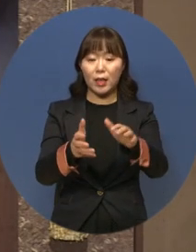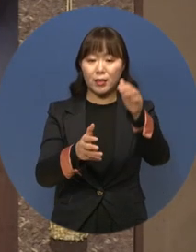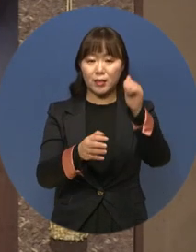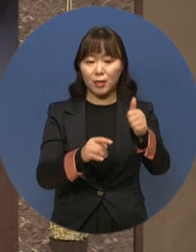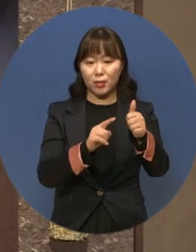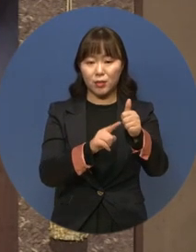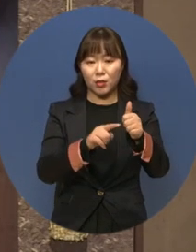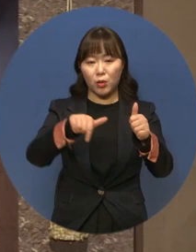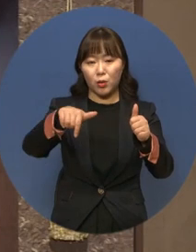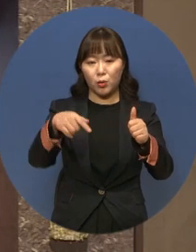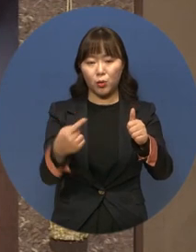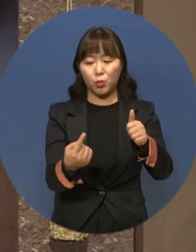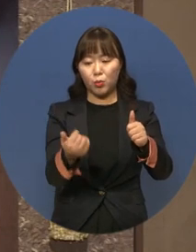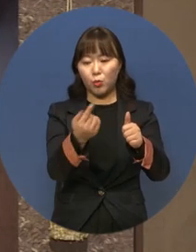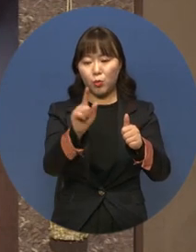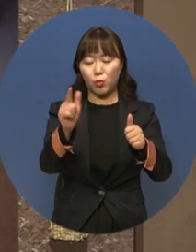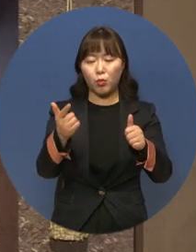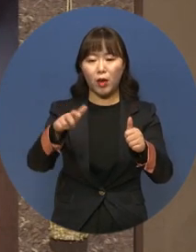단장은 이제